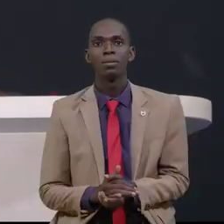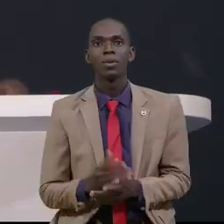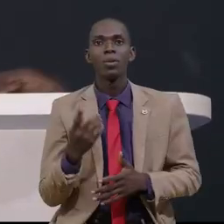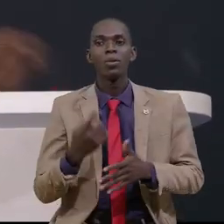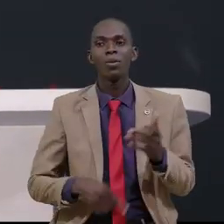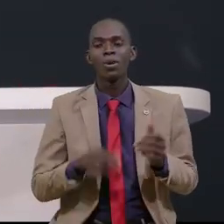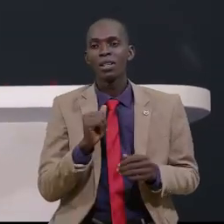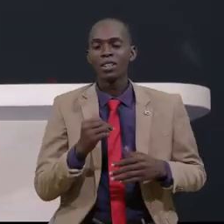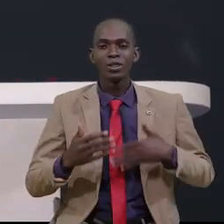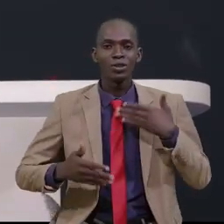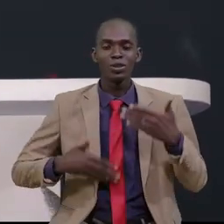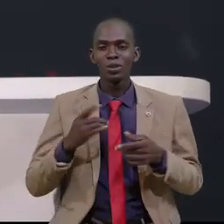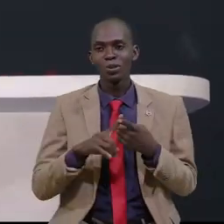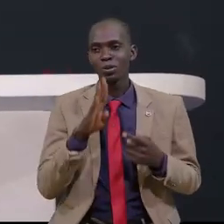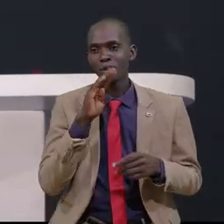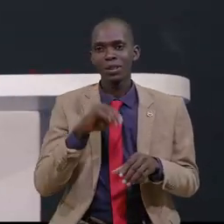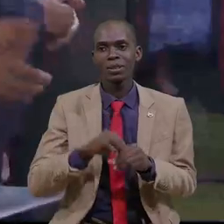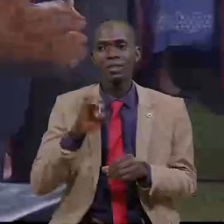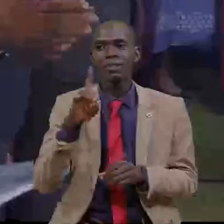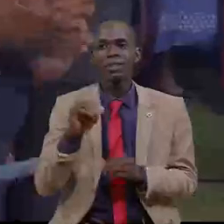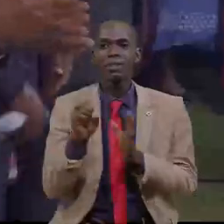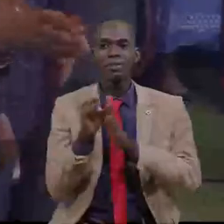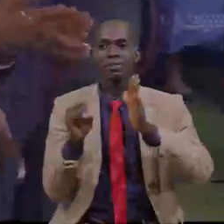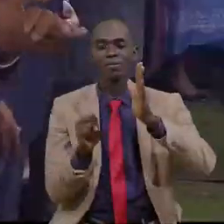Quelle joie d'être dans l'état des dos